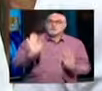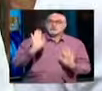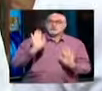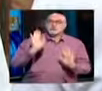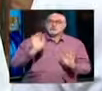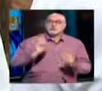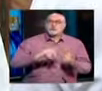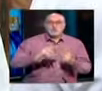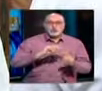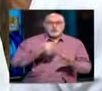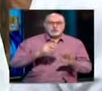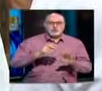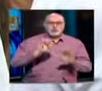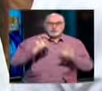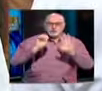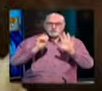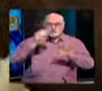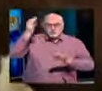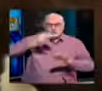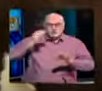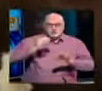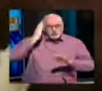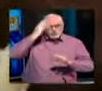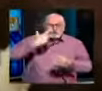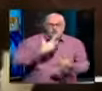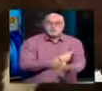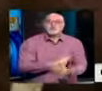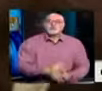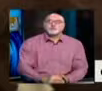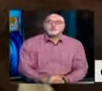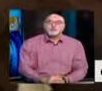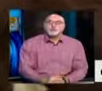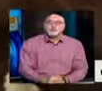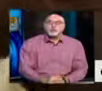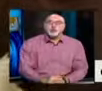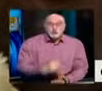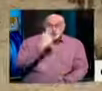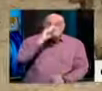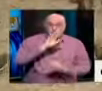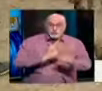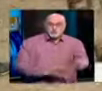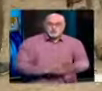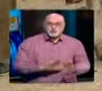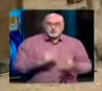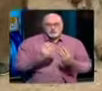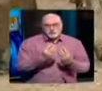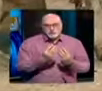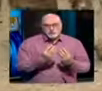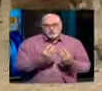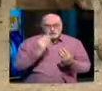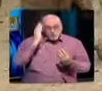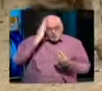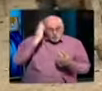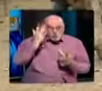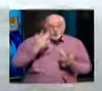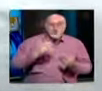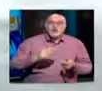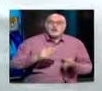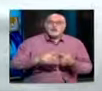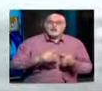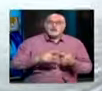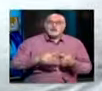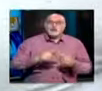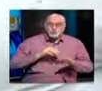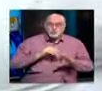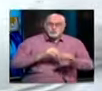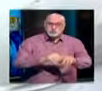90%، ولم نشهد ظهور حالات جديده. وحفاظا على الصحه الحيوانيه يبقى نظام اليقظه ساريا